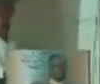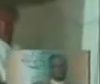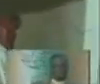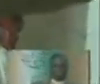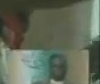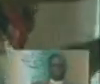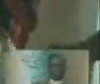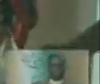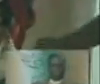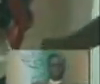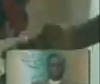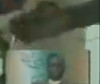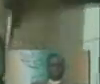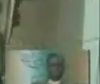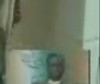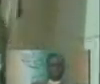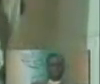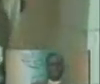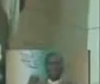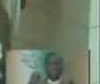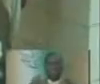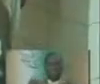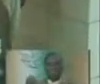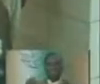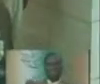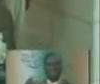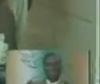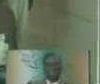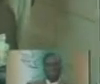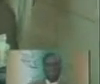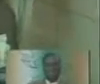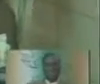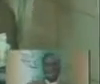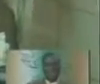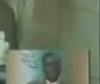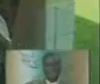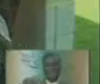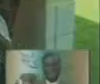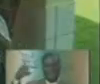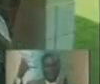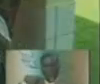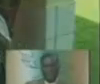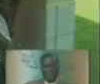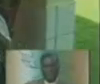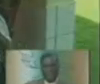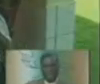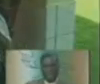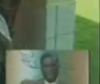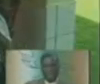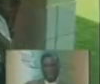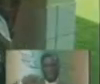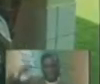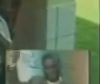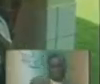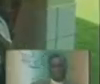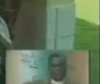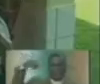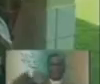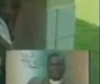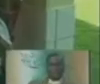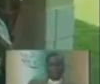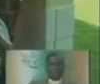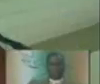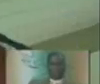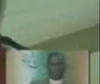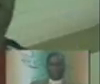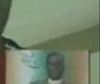l'arme blanche. Ils étaient nombreux. Il y a un qui est tapé, il a piqué dans mon ventre. Il a levé le